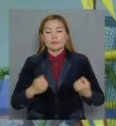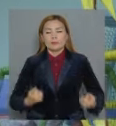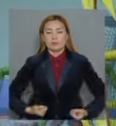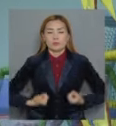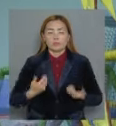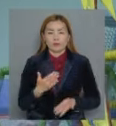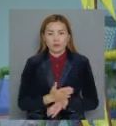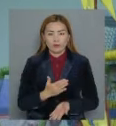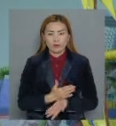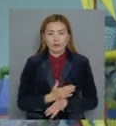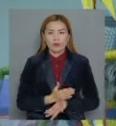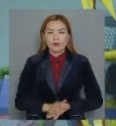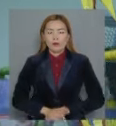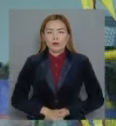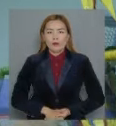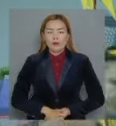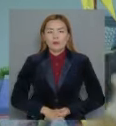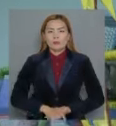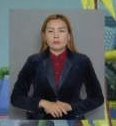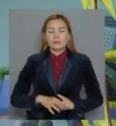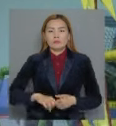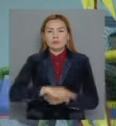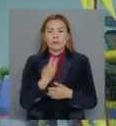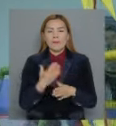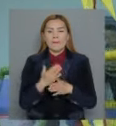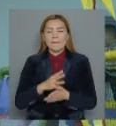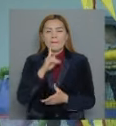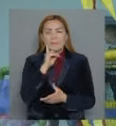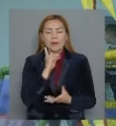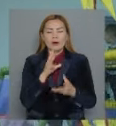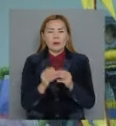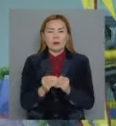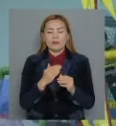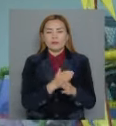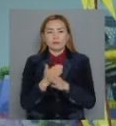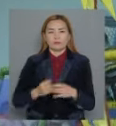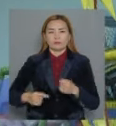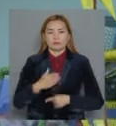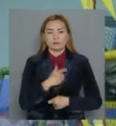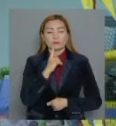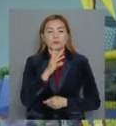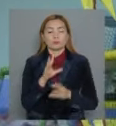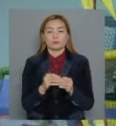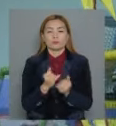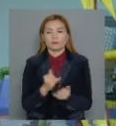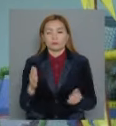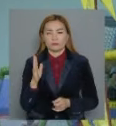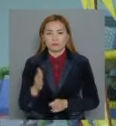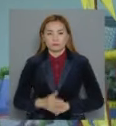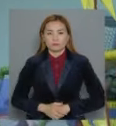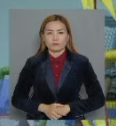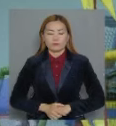алдық. Өкімет бәрін нетіп атыр, қарастырылған жастарға, банағыдай бизнес ашам деген жастарға бәрде қарастырылған.